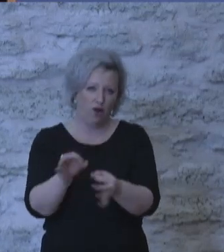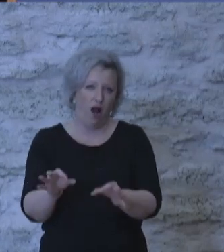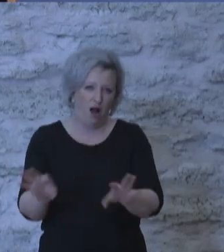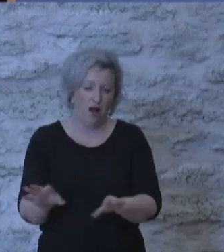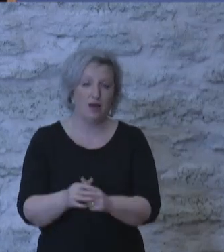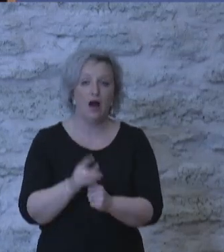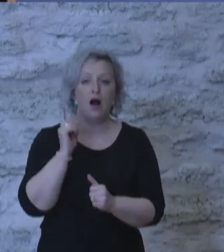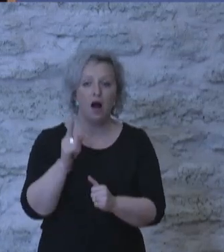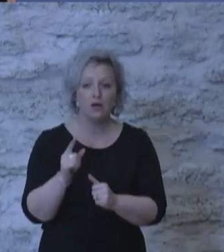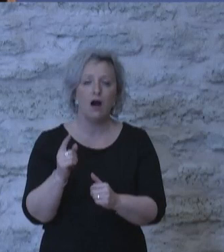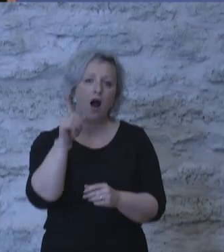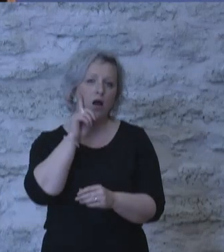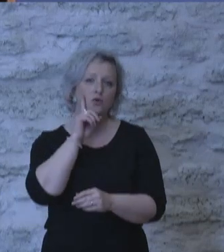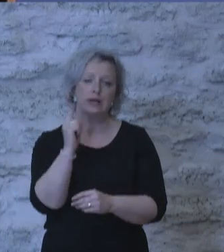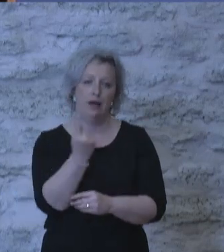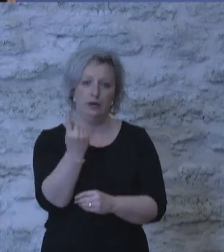rõutada need lõdvendused on ajutused.